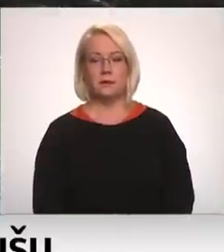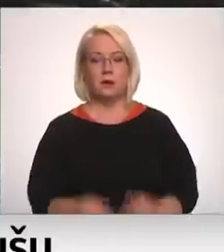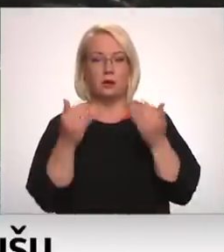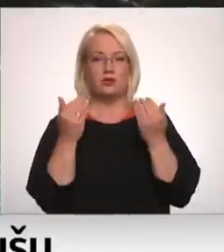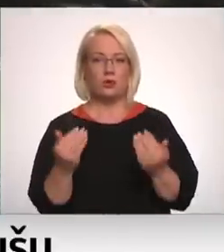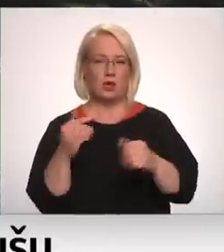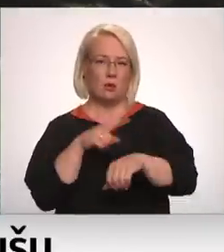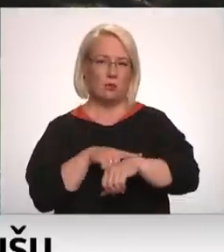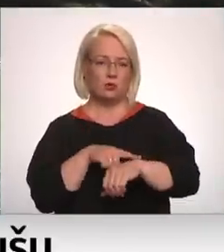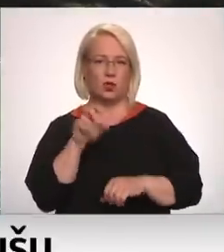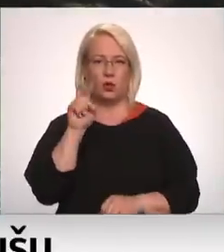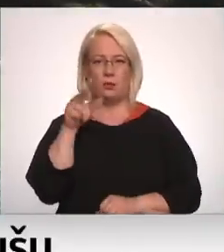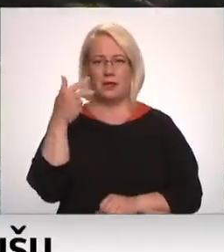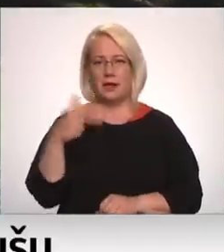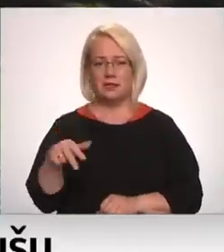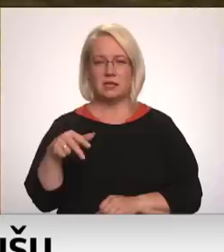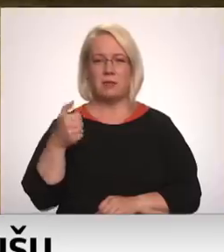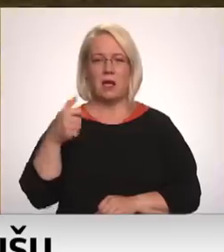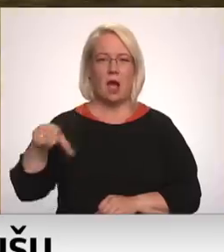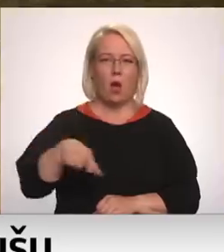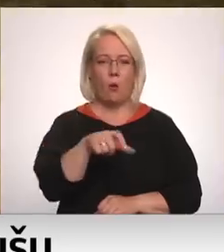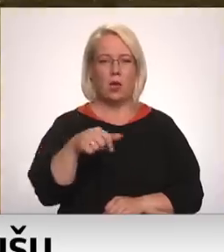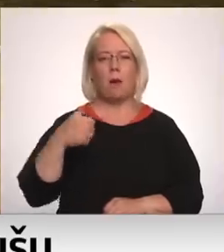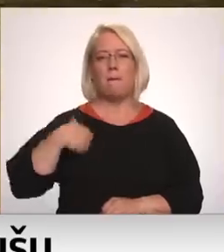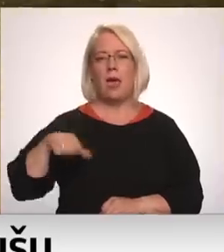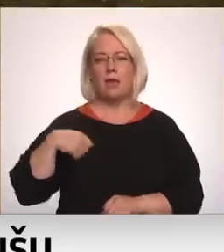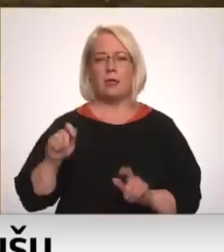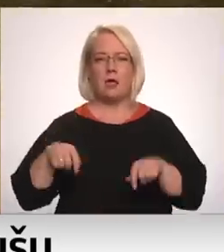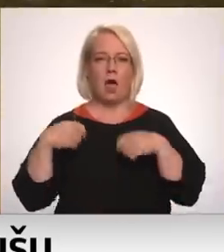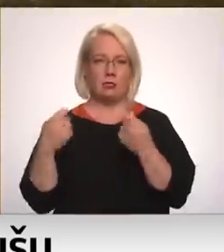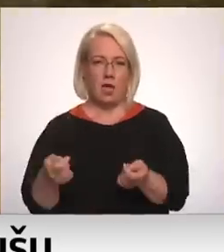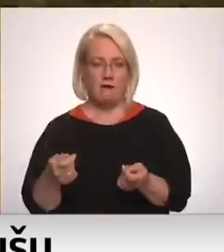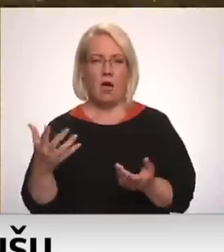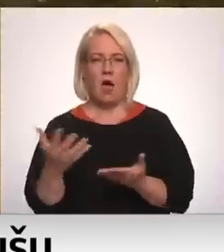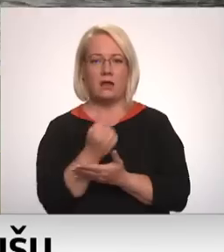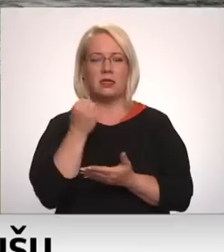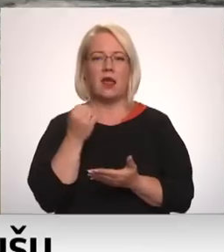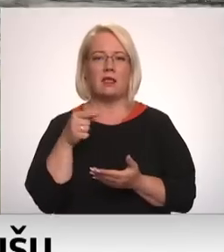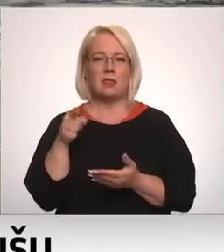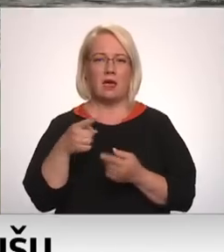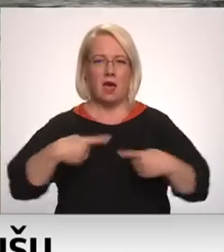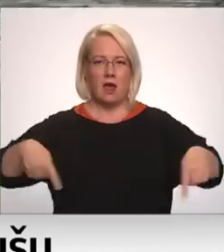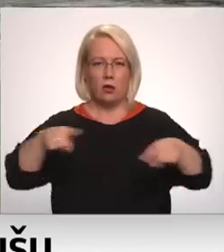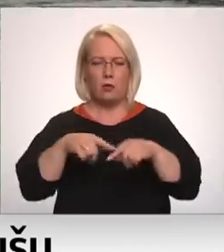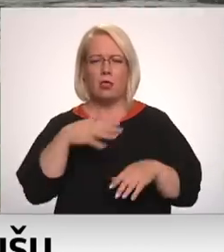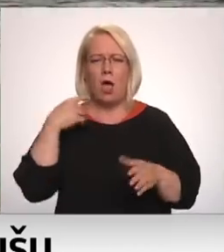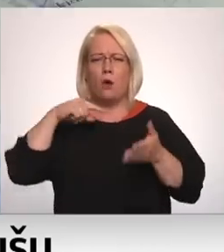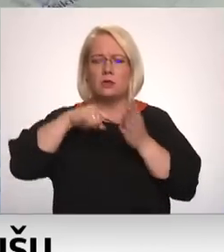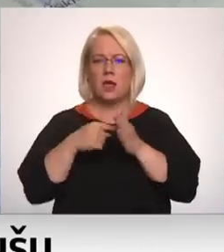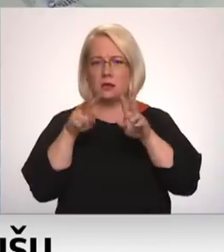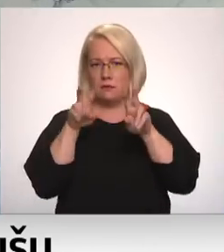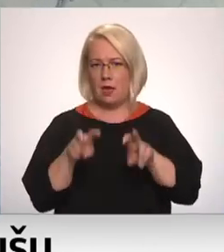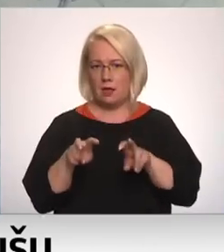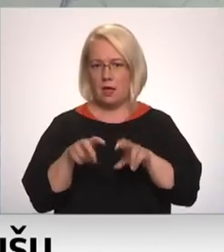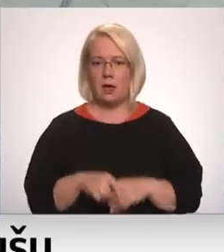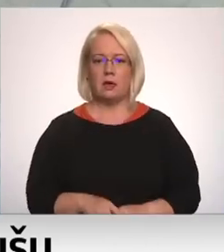Šodien ap 12:30 Gauja savā ziņā meitenīti atdeva. Viņu atrada sektorā, kas jau bija vairāk kārt pārmeklēts.